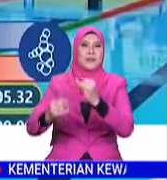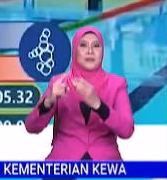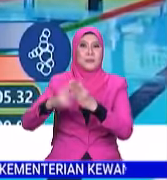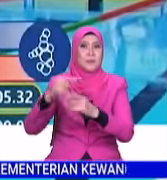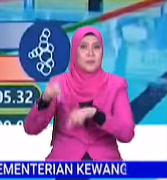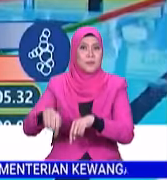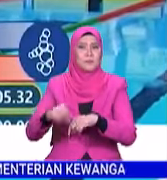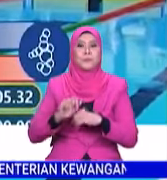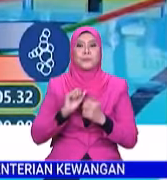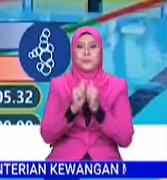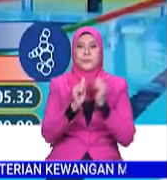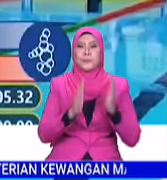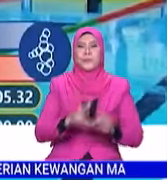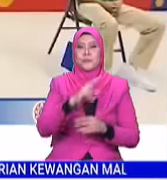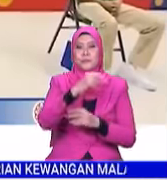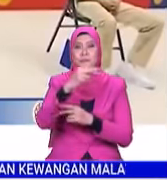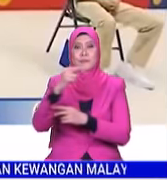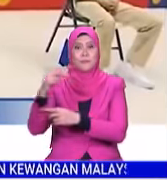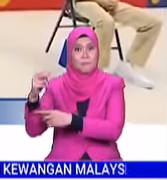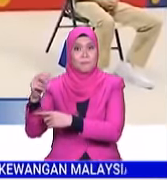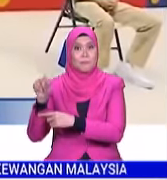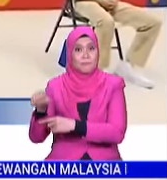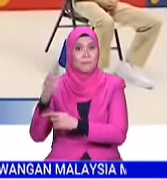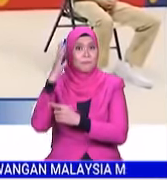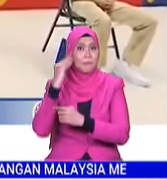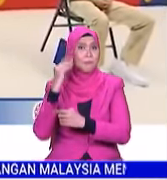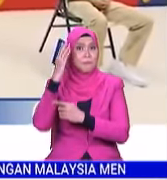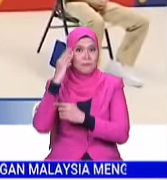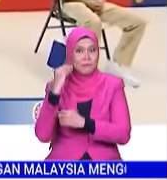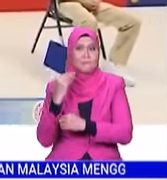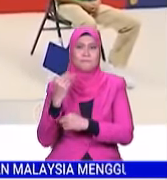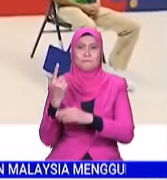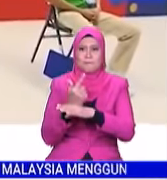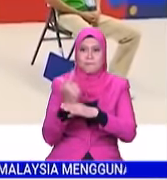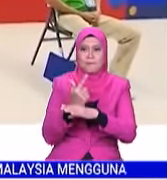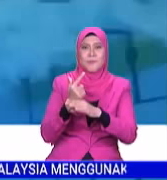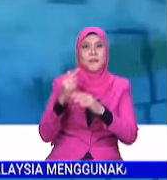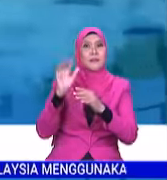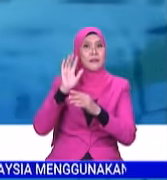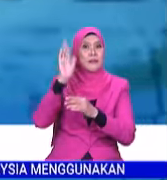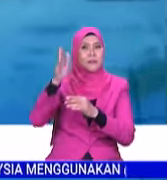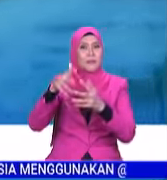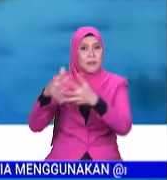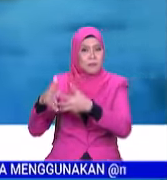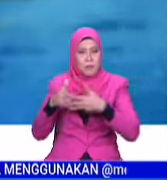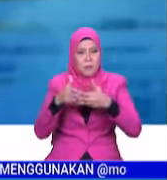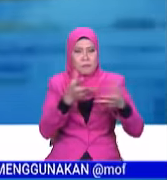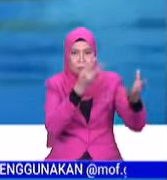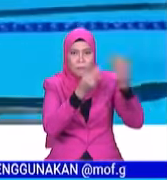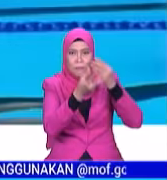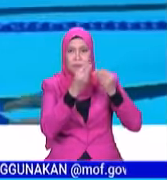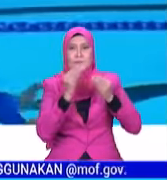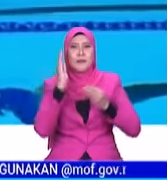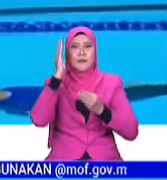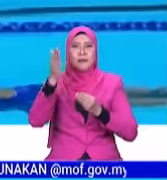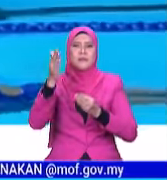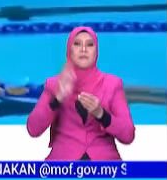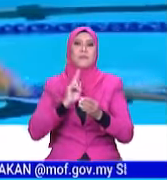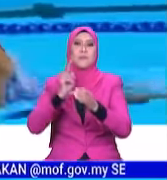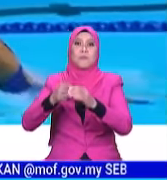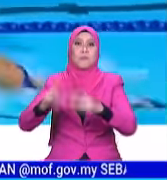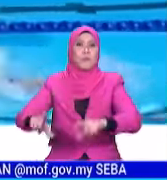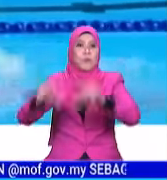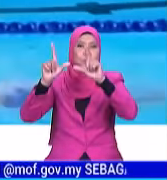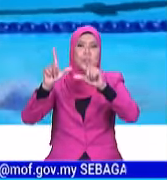atlet renang negara Pi Jing In berkata pengalaman berlatih di Amerika Syarikat akan dimanfaatkan sepenuhnya di temasya itu.